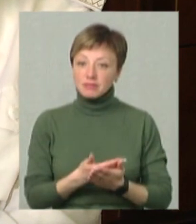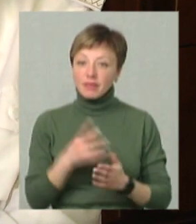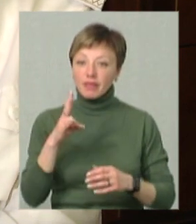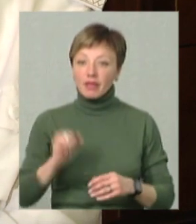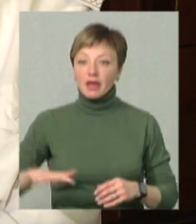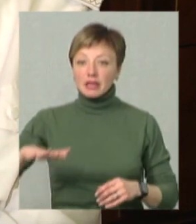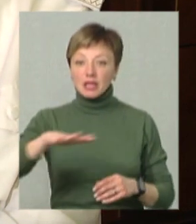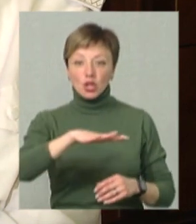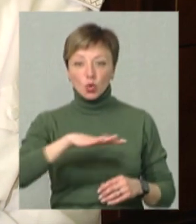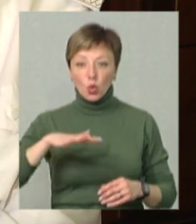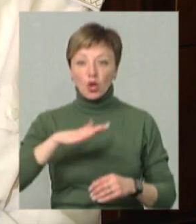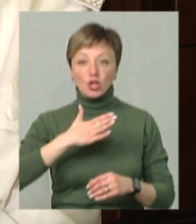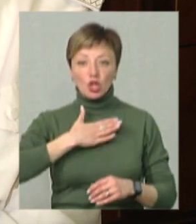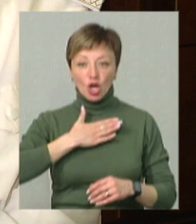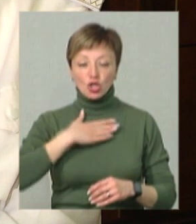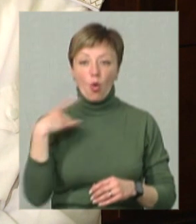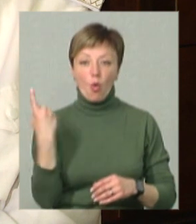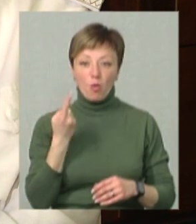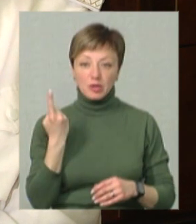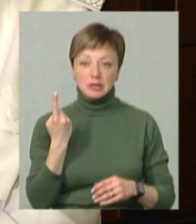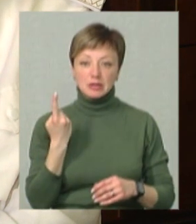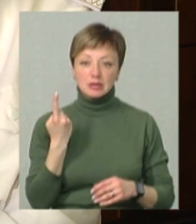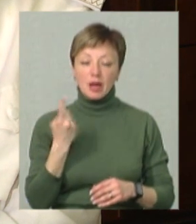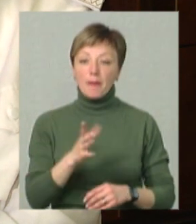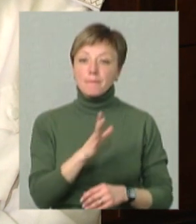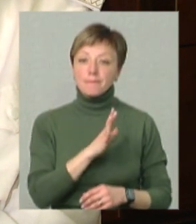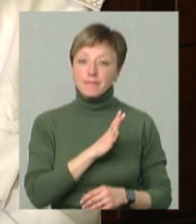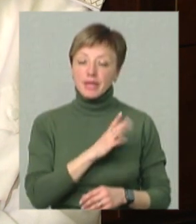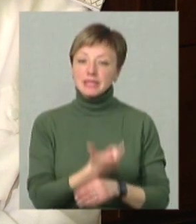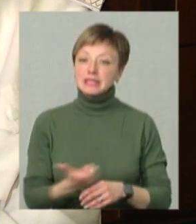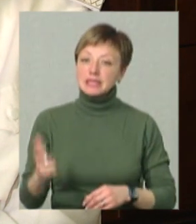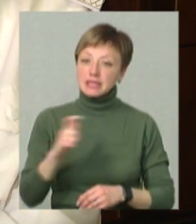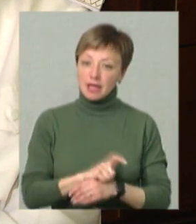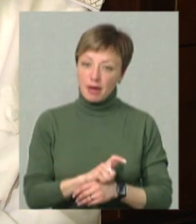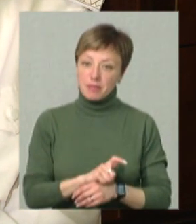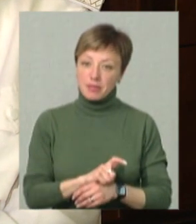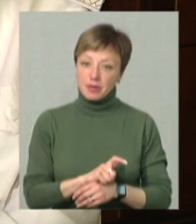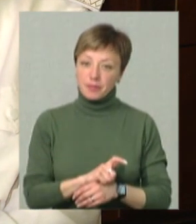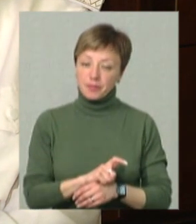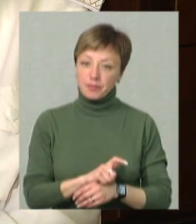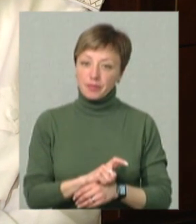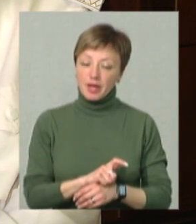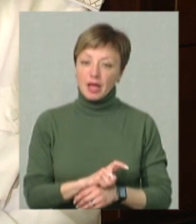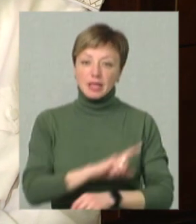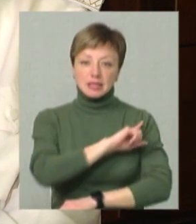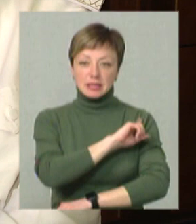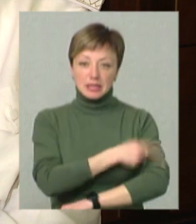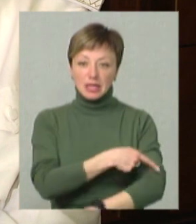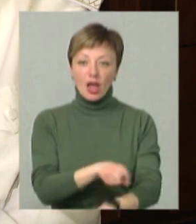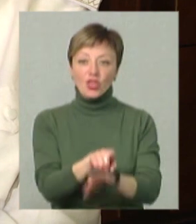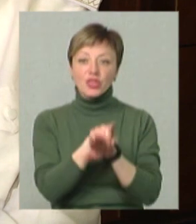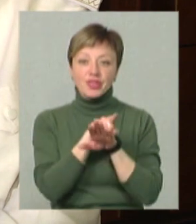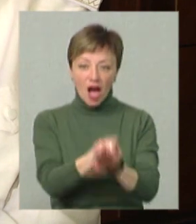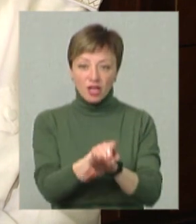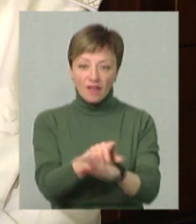ведь на території нашої області було саме, як одно із сильних